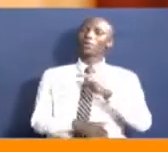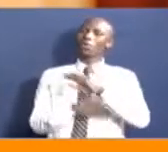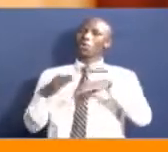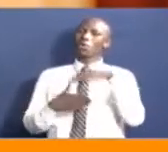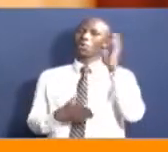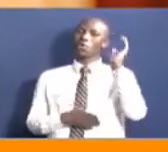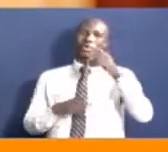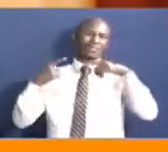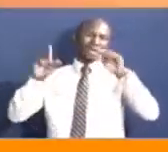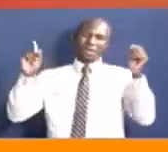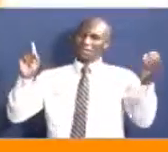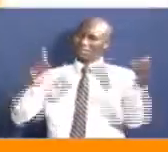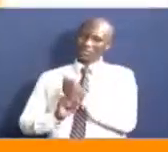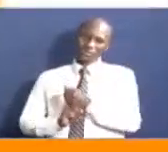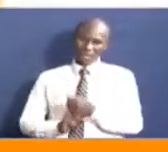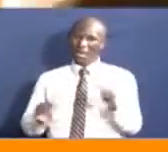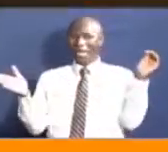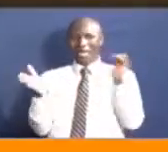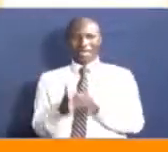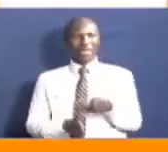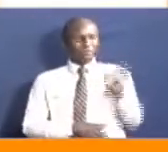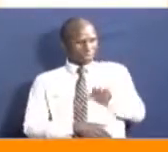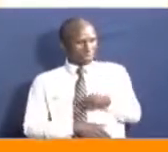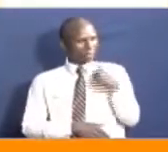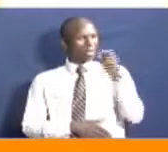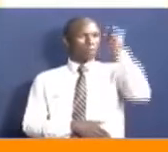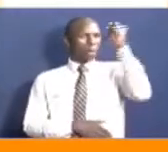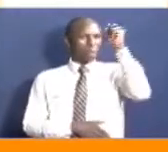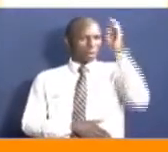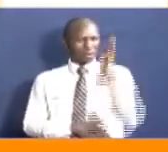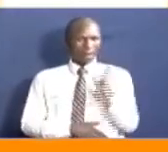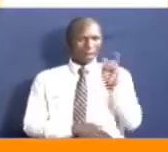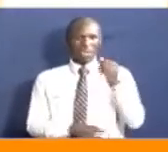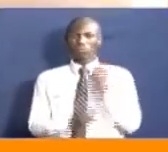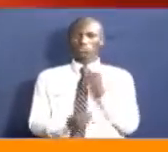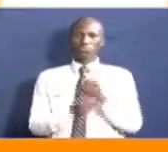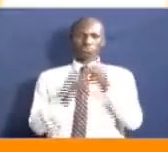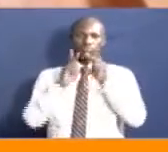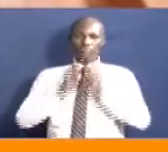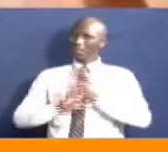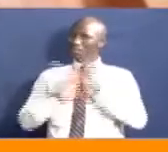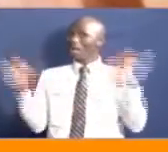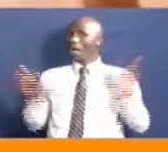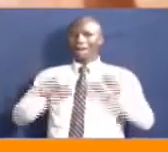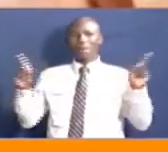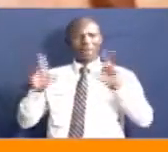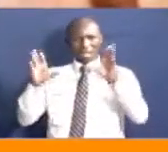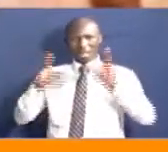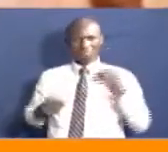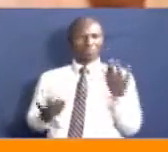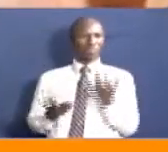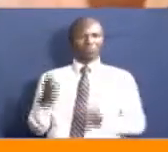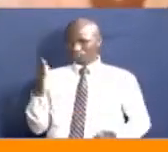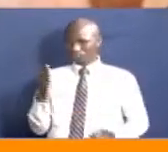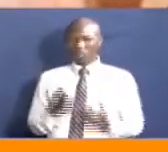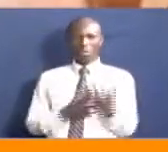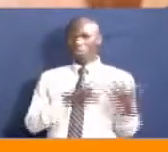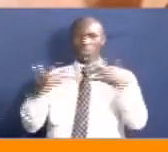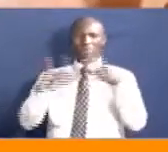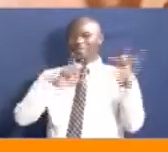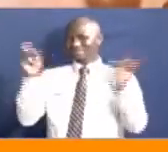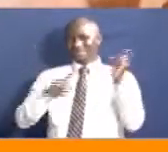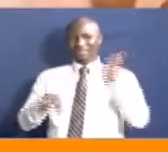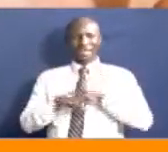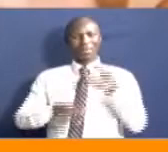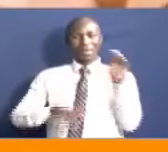yote yatatimia. Oingi Wavinya Niwenda Ateti va Kenya Kukuna Siasa Sena Muuo Indi Maikete Kile Kuodho Vya Kenya Kukita